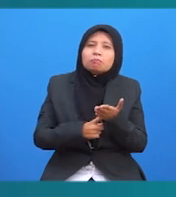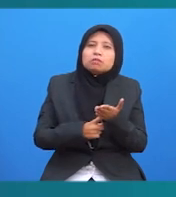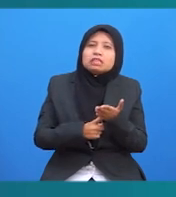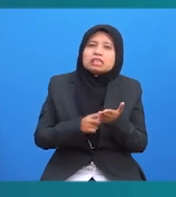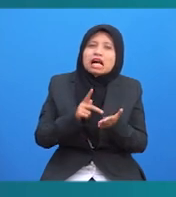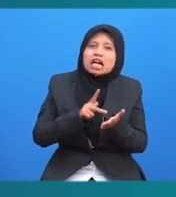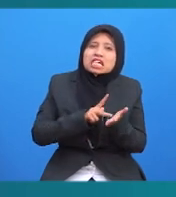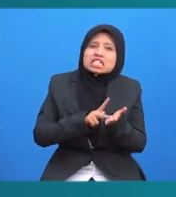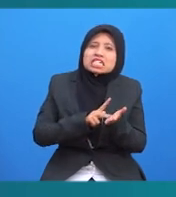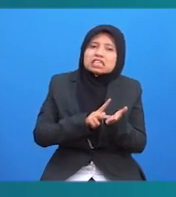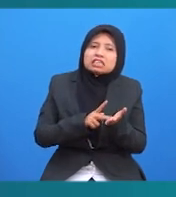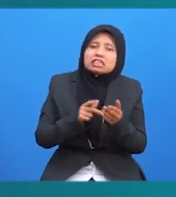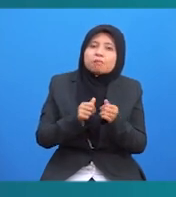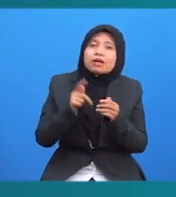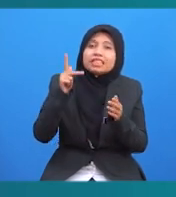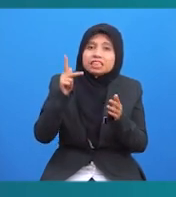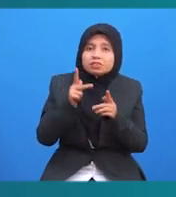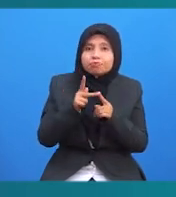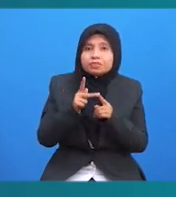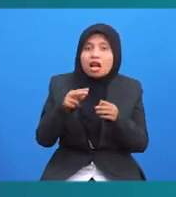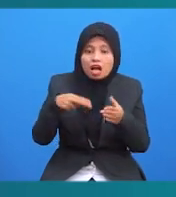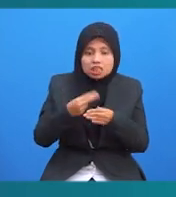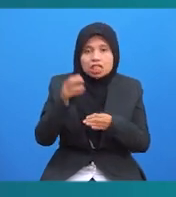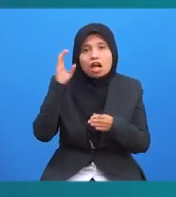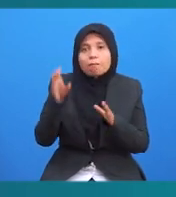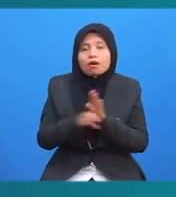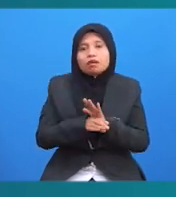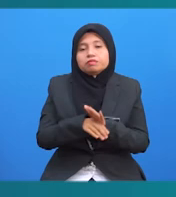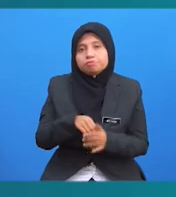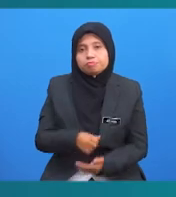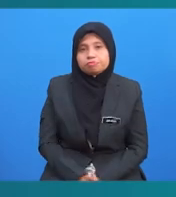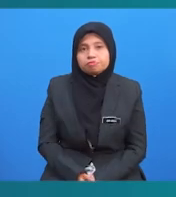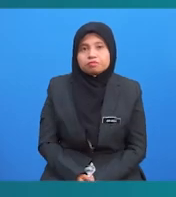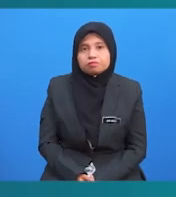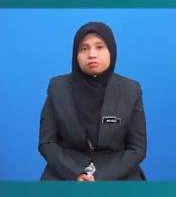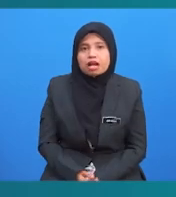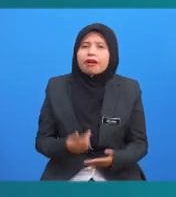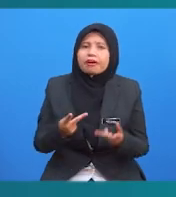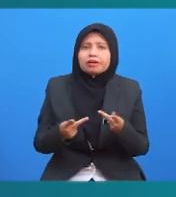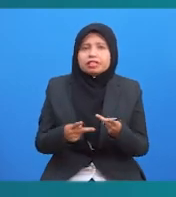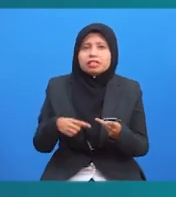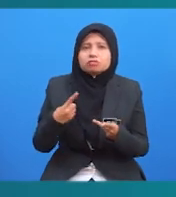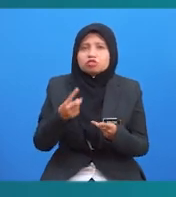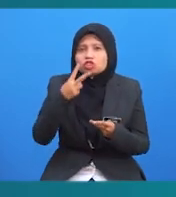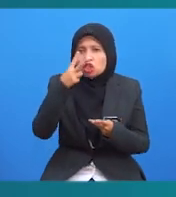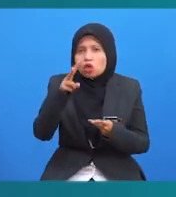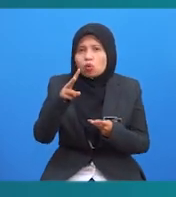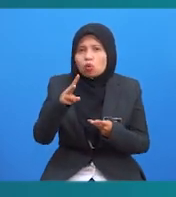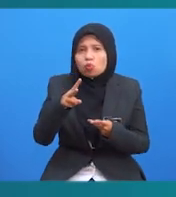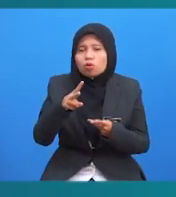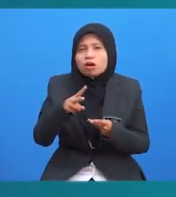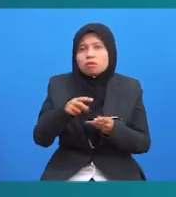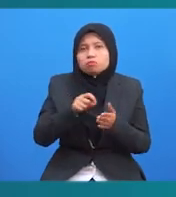nilai aperture kepada hasil gambar kita. Baiklah, kadangkala anda akan melihat lensa